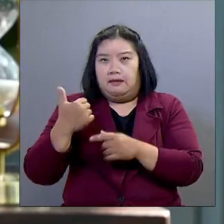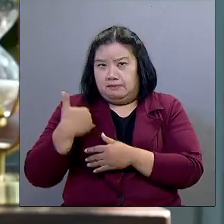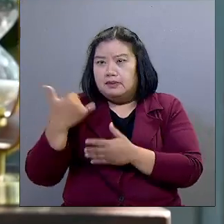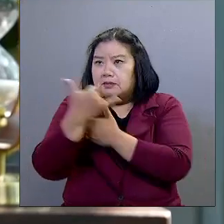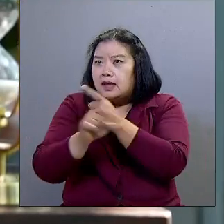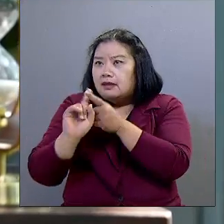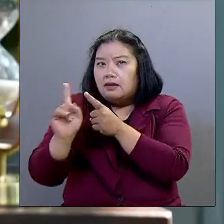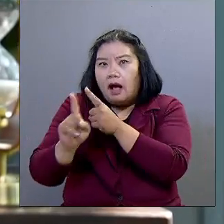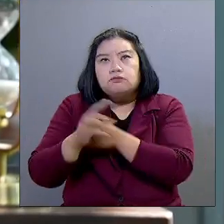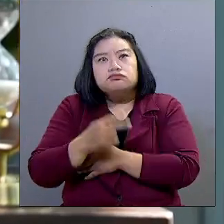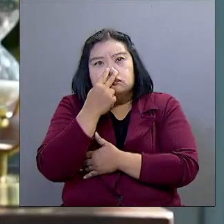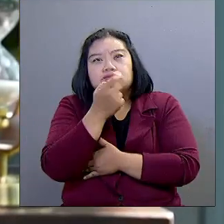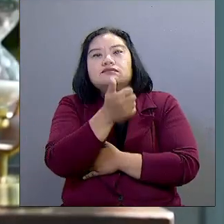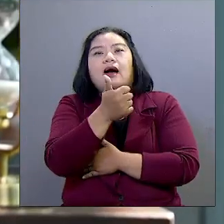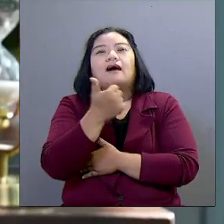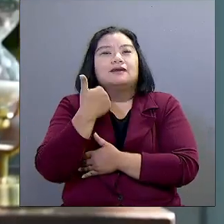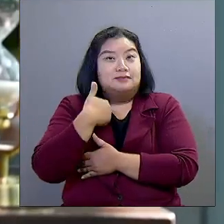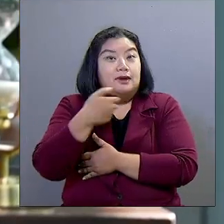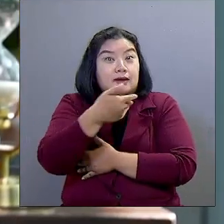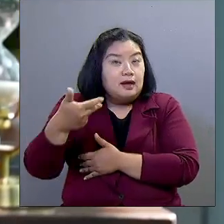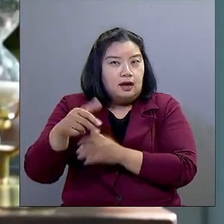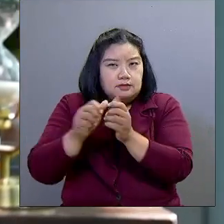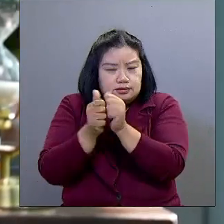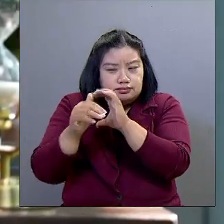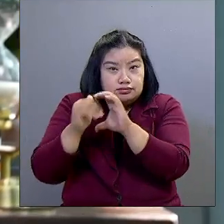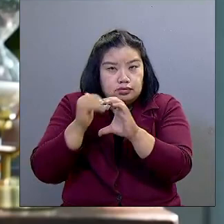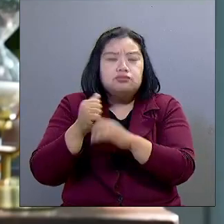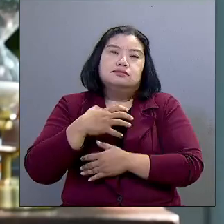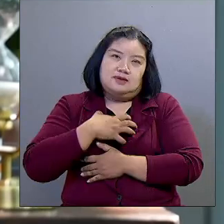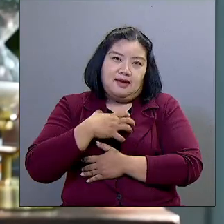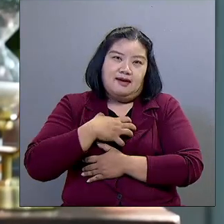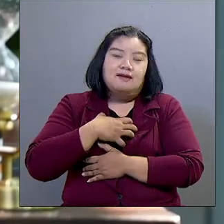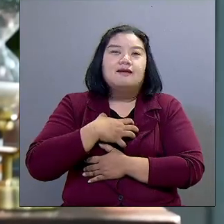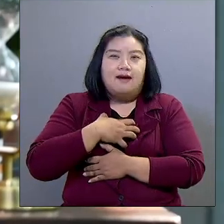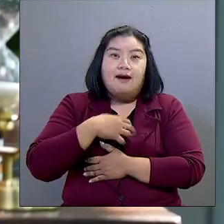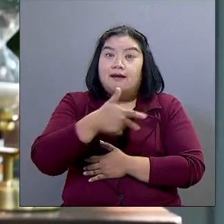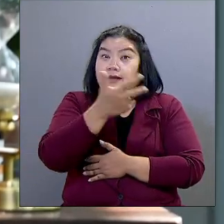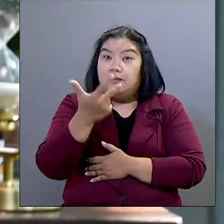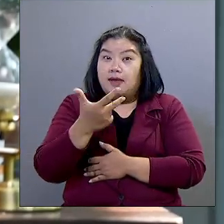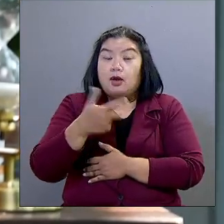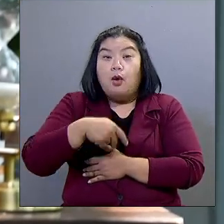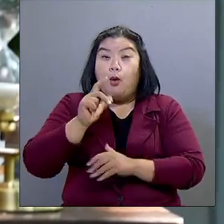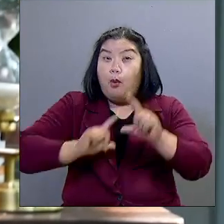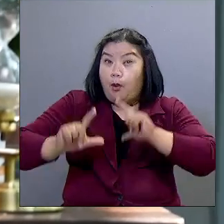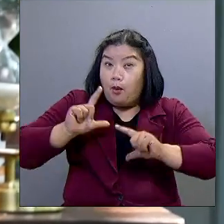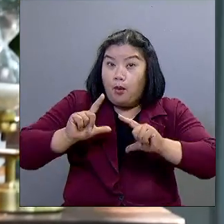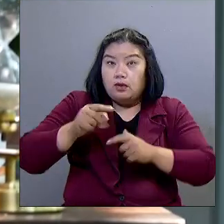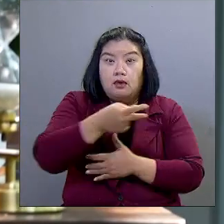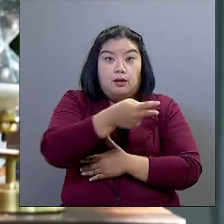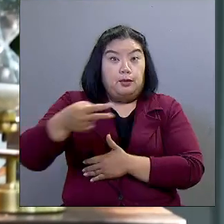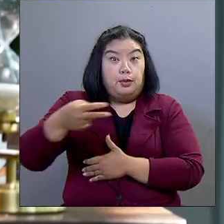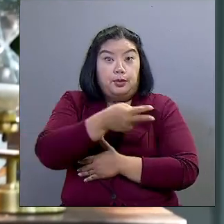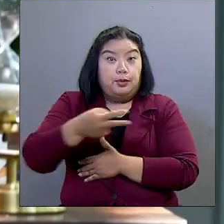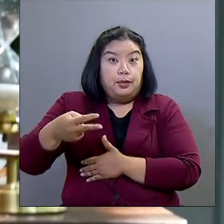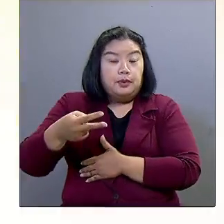ายคนนะคะส่งข้อความมาหาเราบอกว่าอยากจะให้ละครของไทย PBS มีคำบรรยายหรือว่าซับไตเติ้ลเป็นภาษ